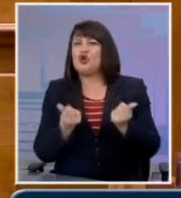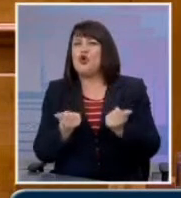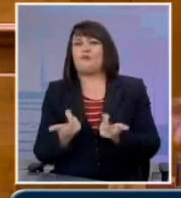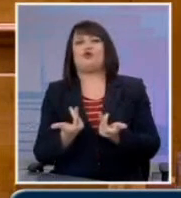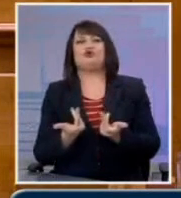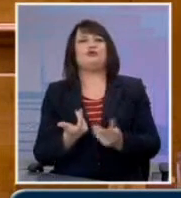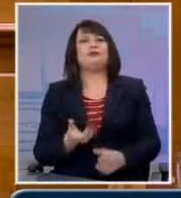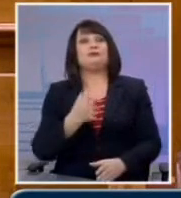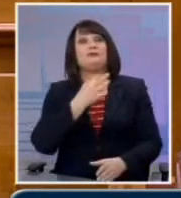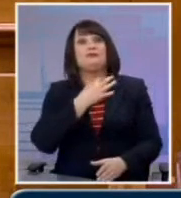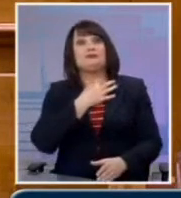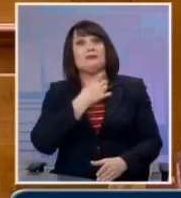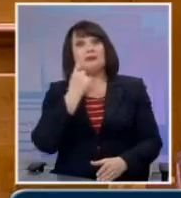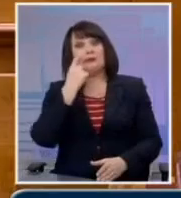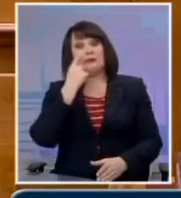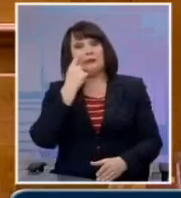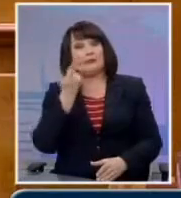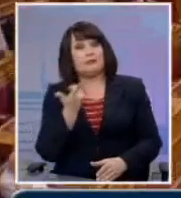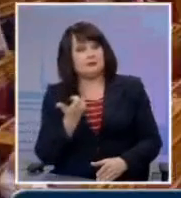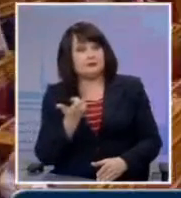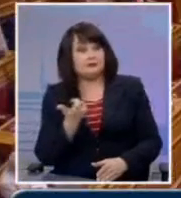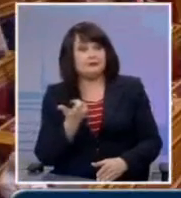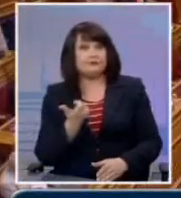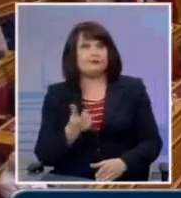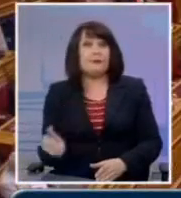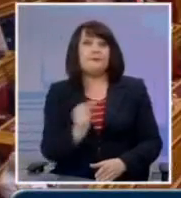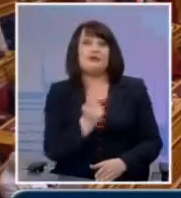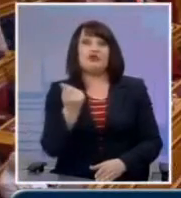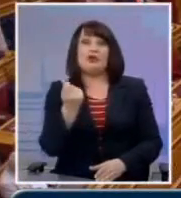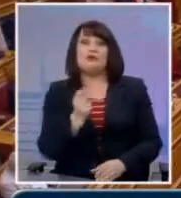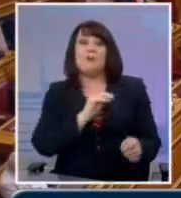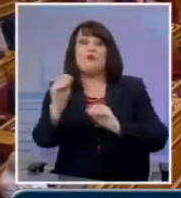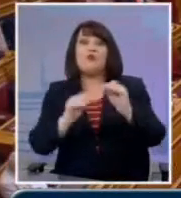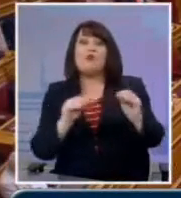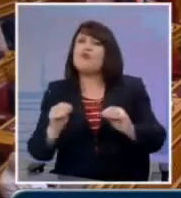θα είναι πολύ χρήσιμο να δούμε αυτές τις επιστροφές πού τις δίναν, σε ποιους.